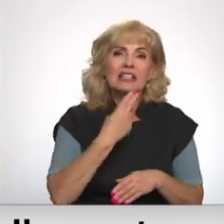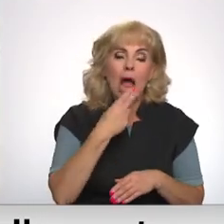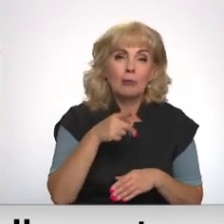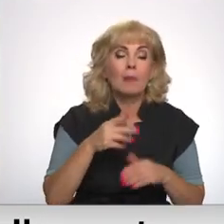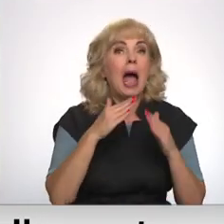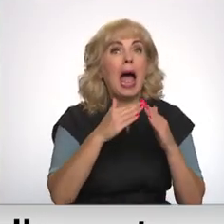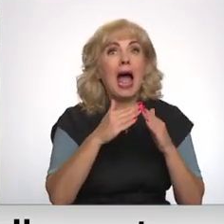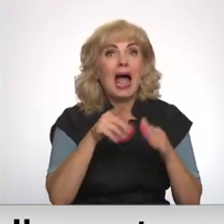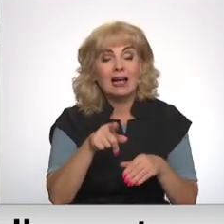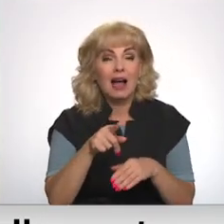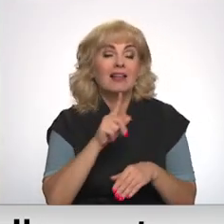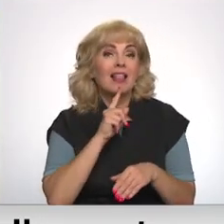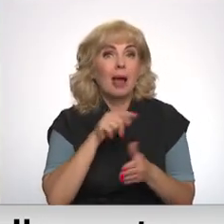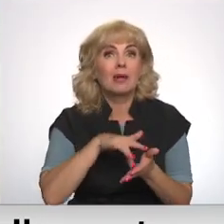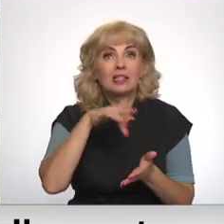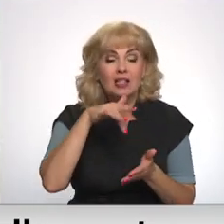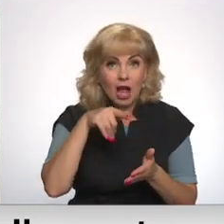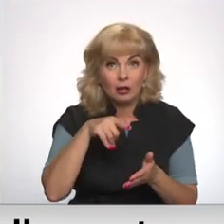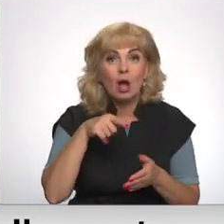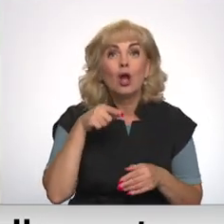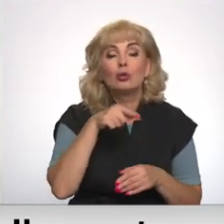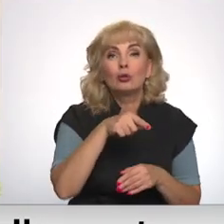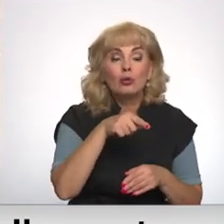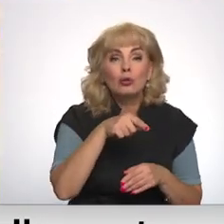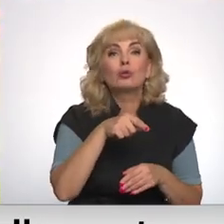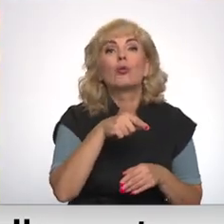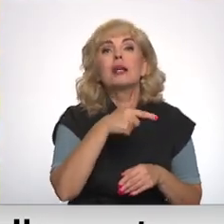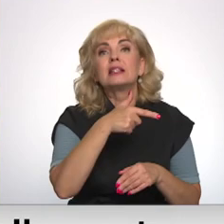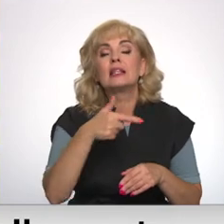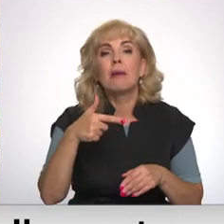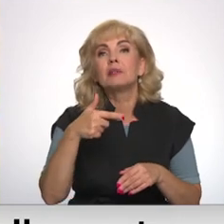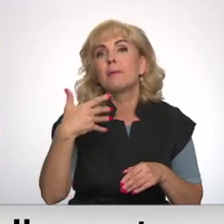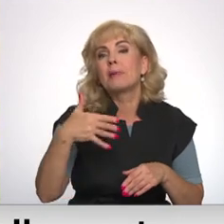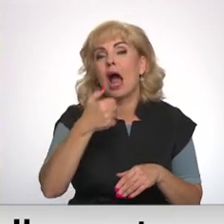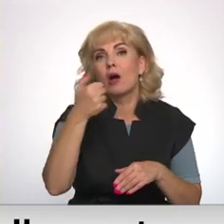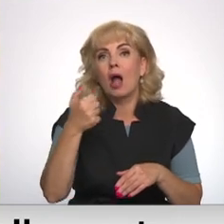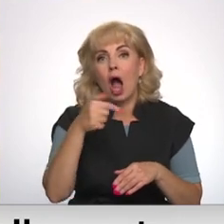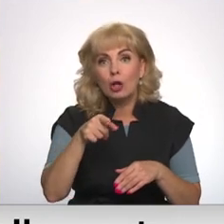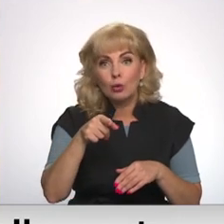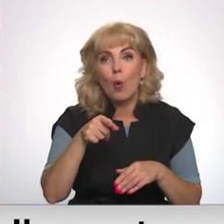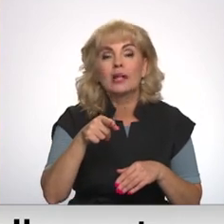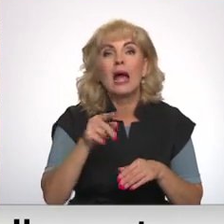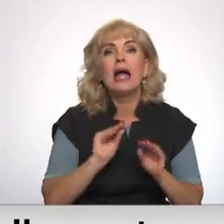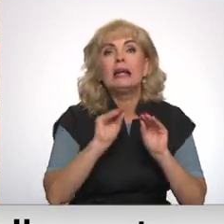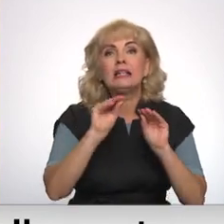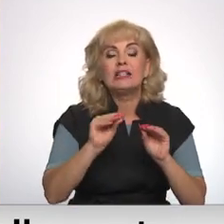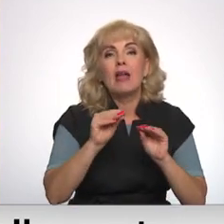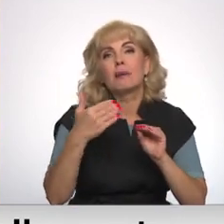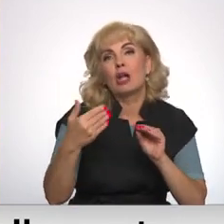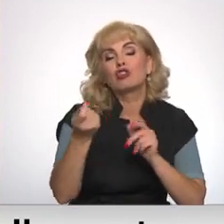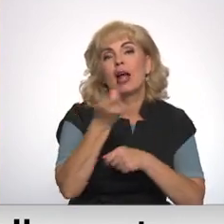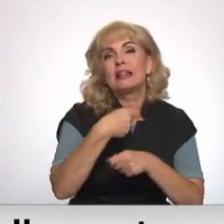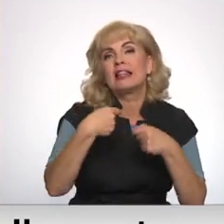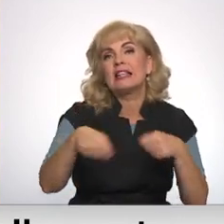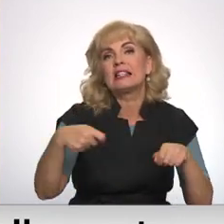Ēka Liepājas centrā celta 1750. Gadā kā dzīvojamā māja ar cokola stāvā izvietotām tirdzniecības